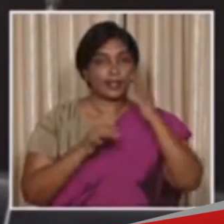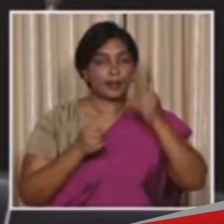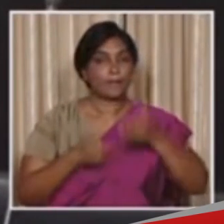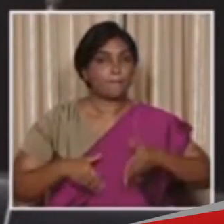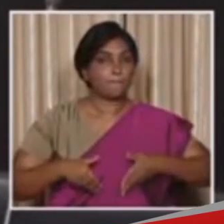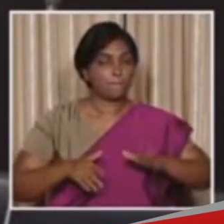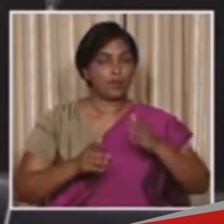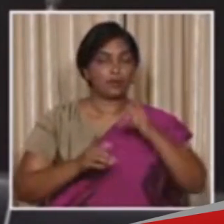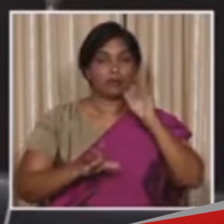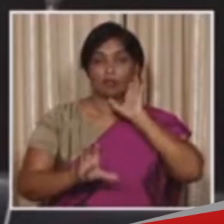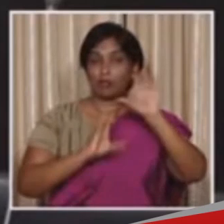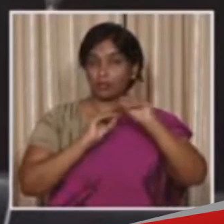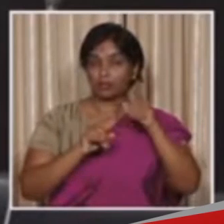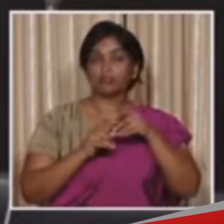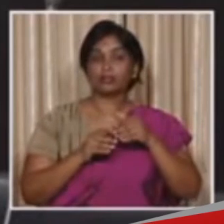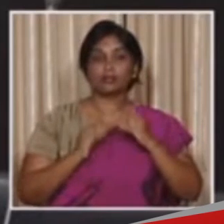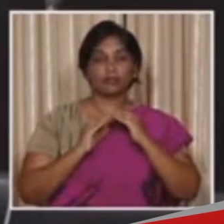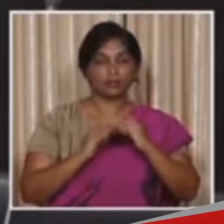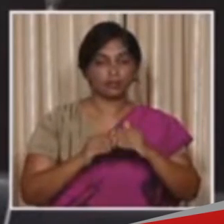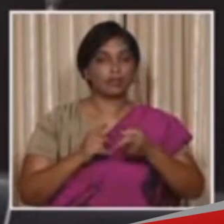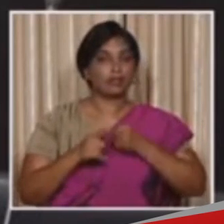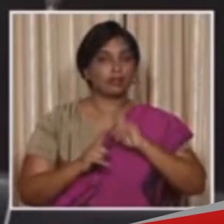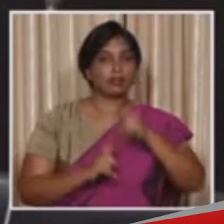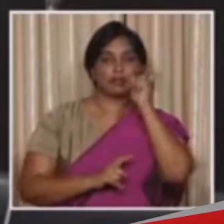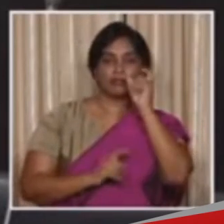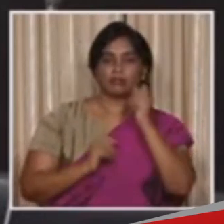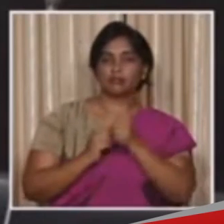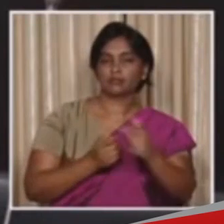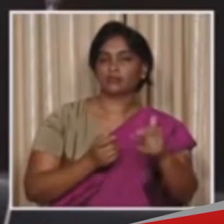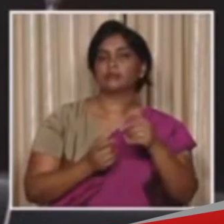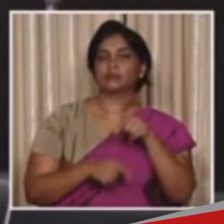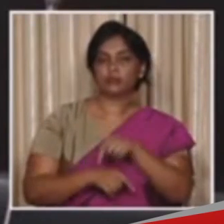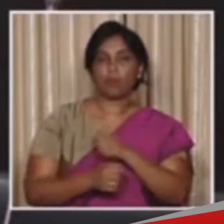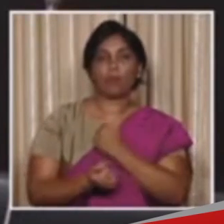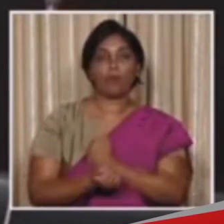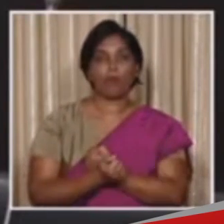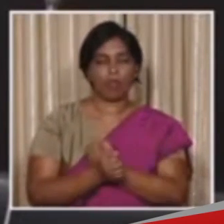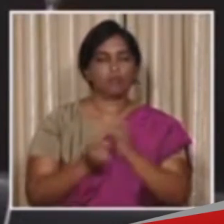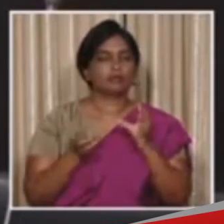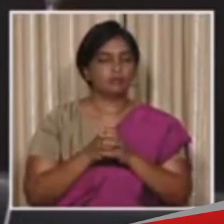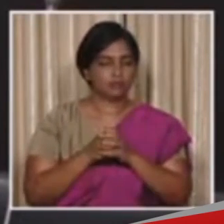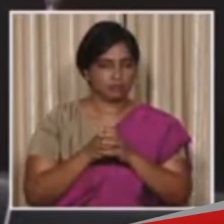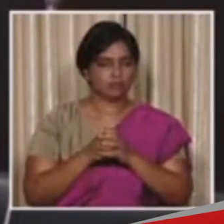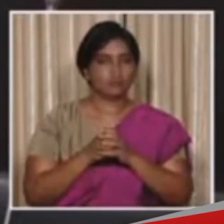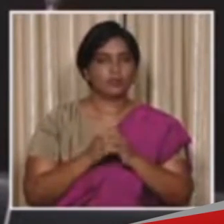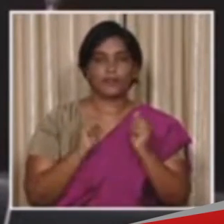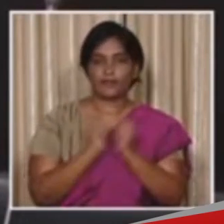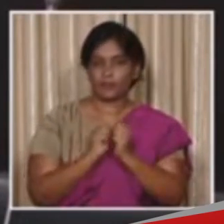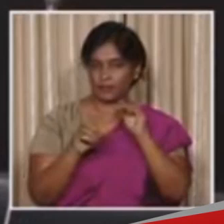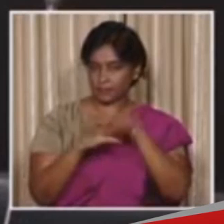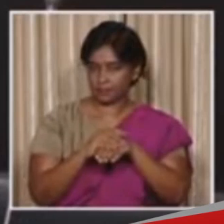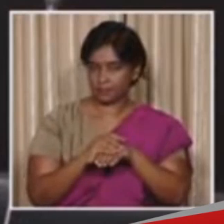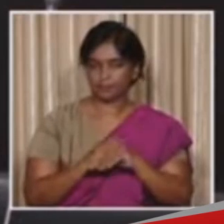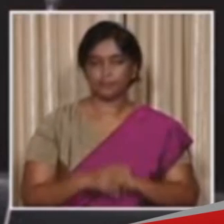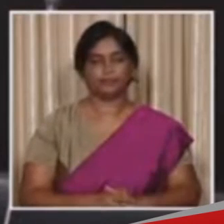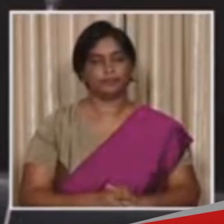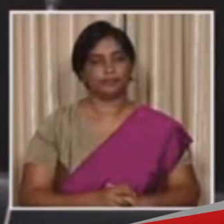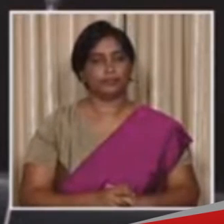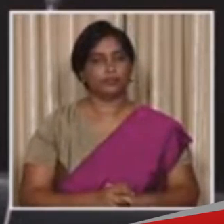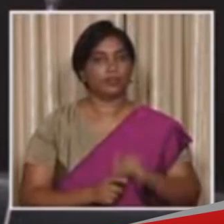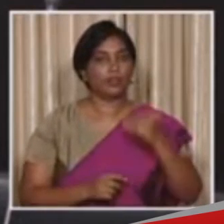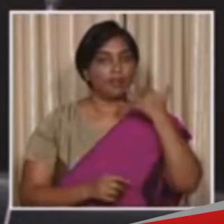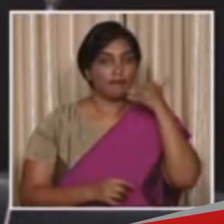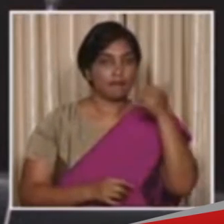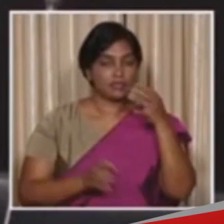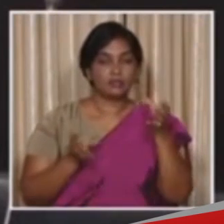සන්නිවේදන ගොඩනැගිල්ලවට අධිවේගී මාර්ග පරීක්ෂණයේ ආරක්ෂාවට එම ස්ථානයේ පොලිස් කණ්ඩායමක් රාජකාරී යොදවා තිබෙනවා WhatsApp